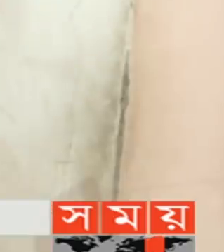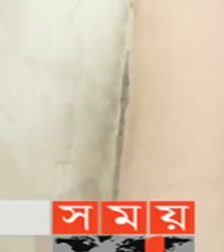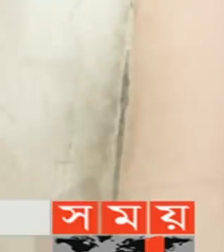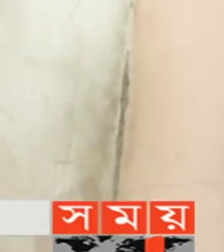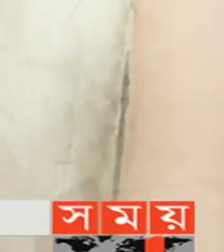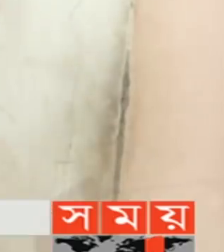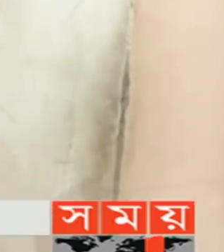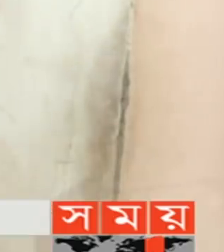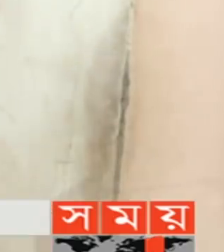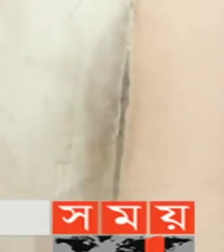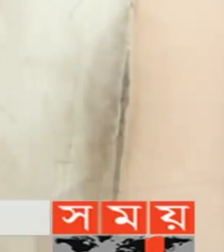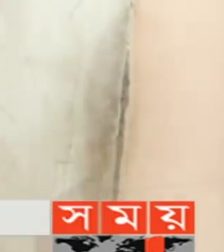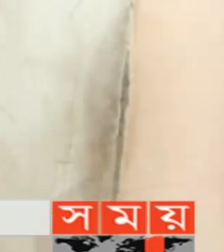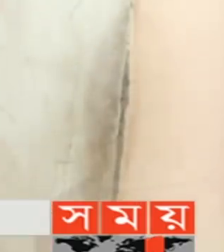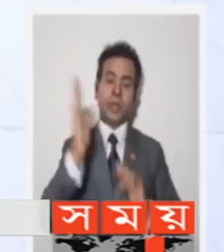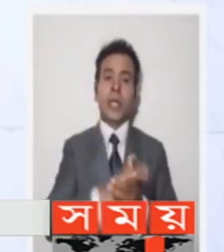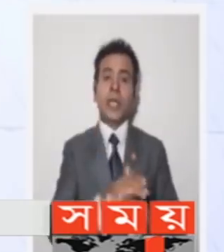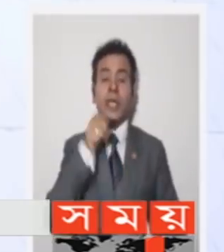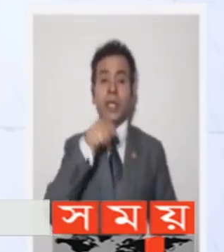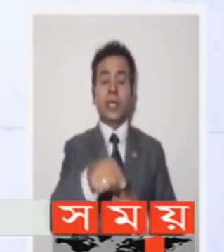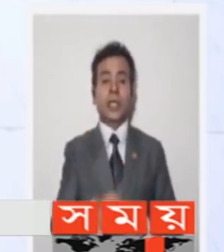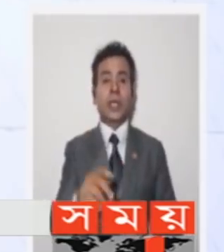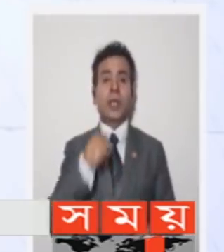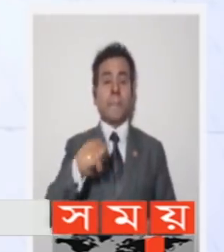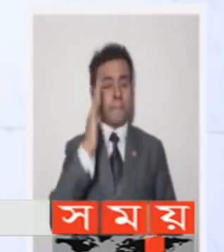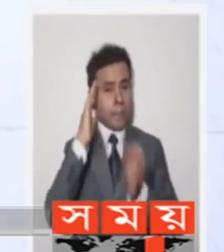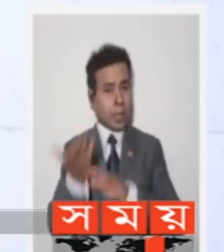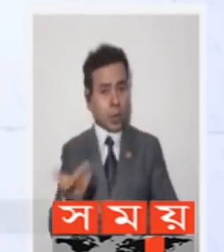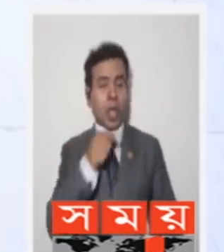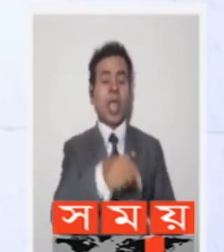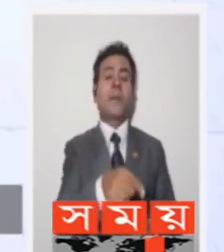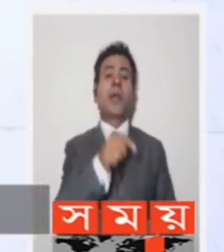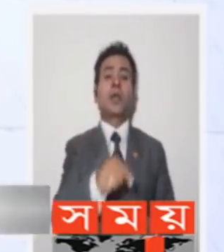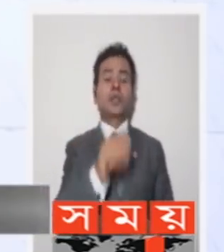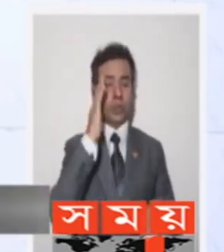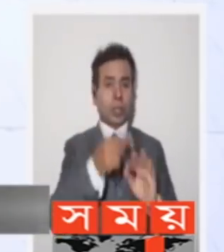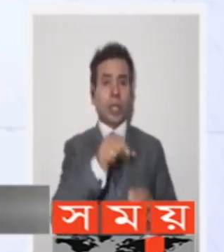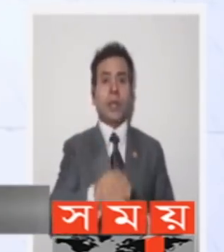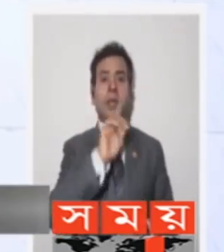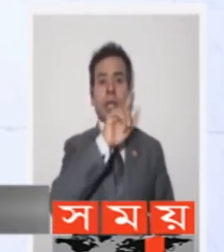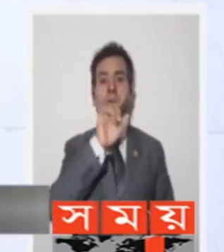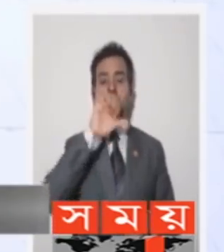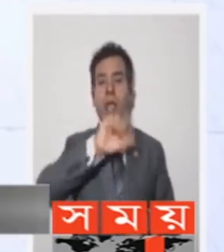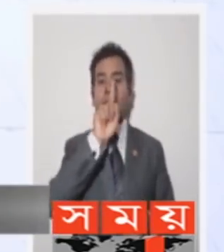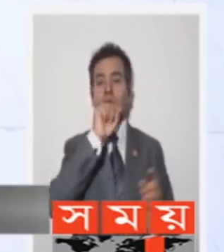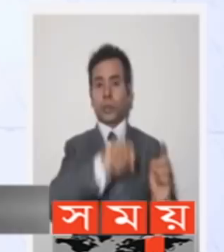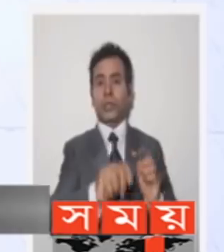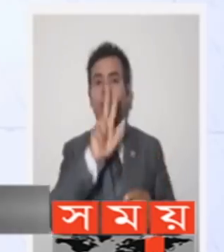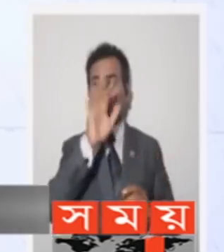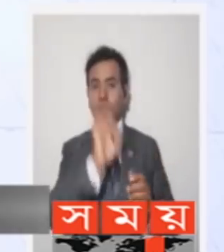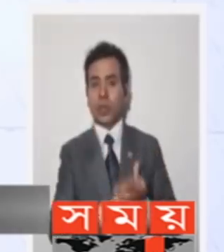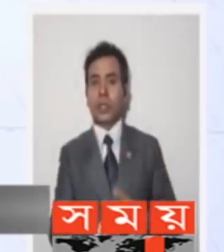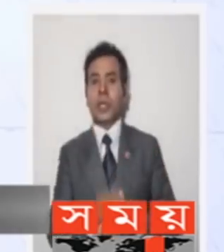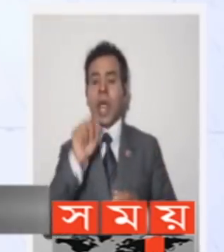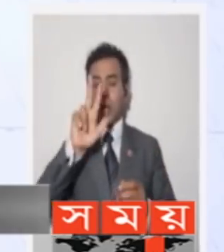প্রায় 92 ভাগই সুস্থ হয়ে উঠছেন। সমাপ্ত ঘটনার বিবেচনায় আমাদের সুস্থতার হার